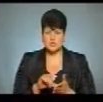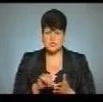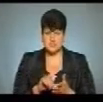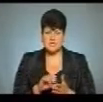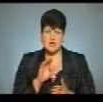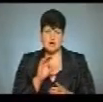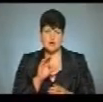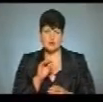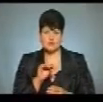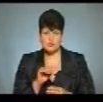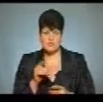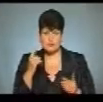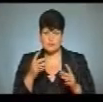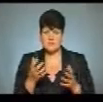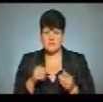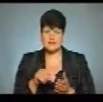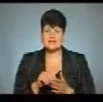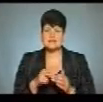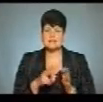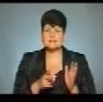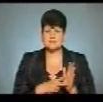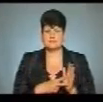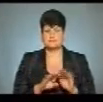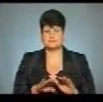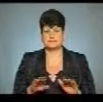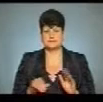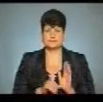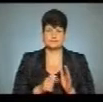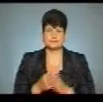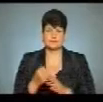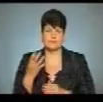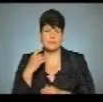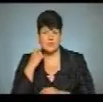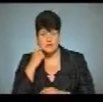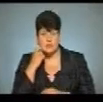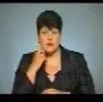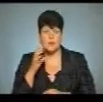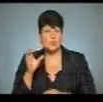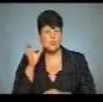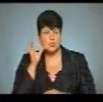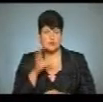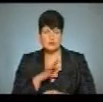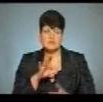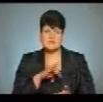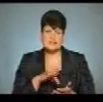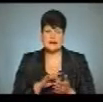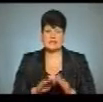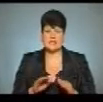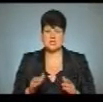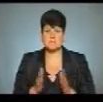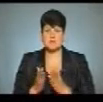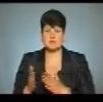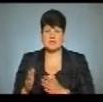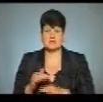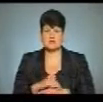озвучення казок взяли 17 тернополян від 6 до 14 років. Прослуховування відбулося в Центральній дитячій бібліотеці на